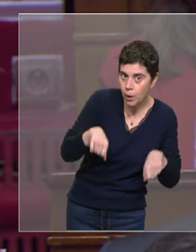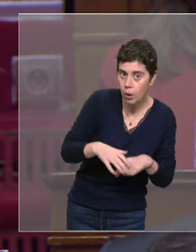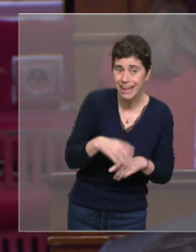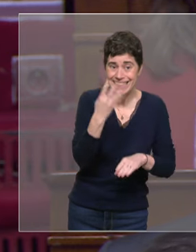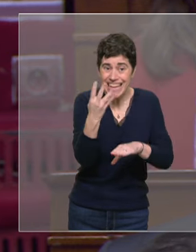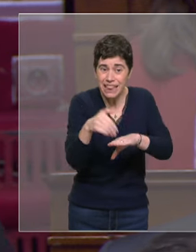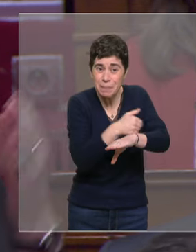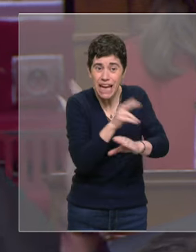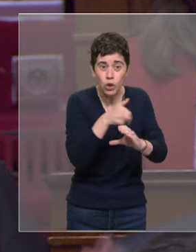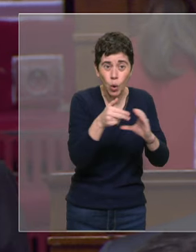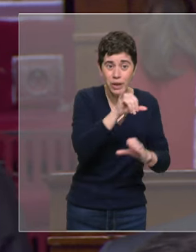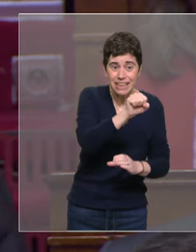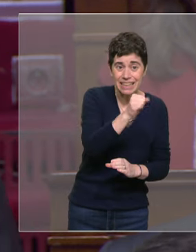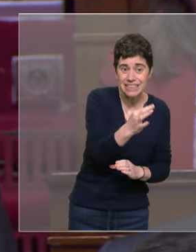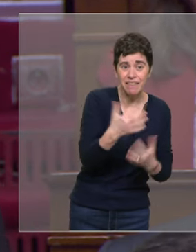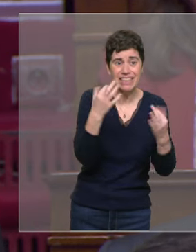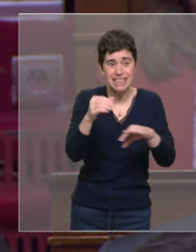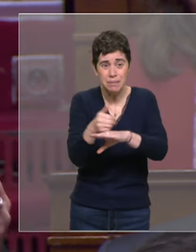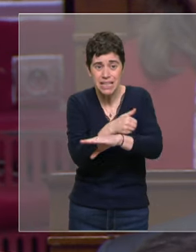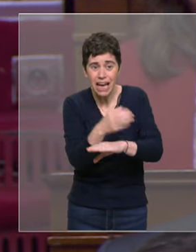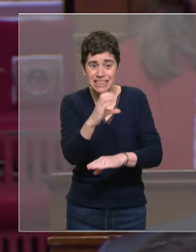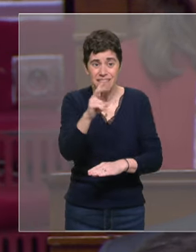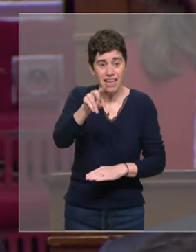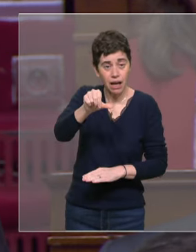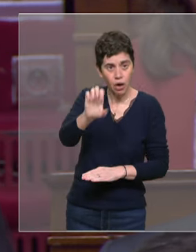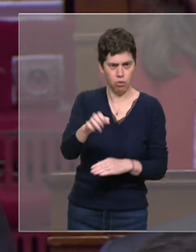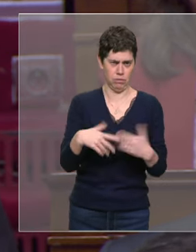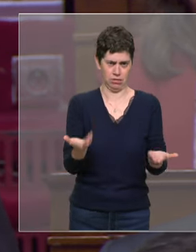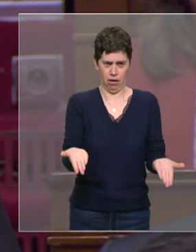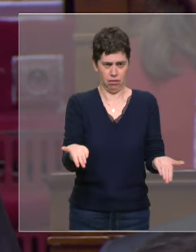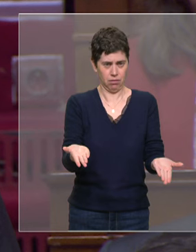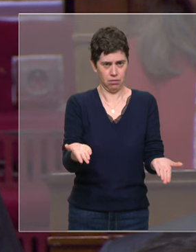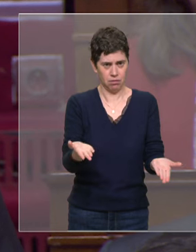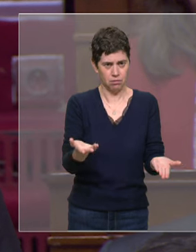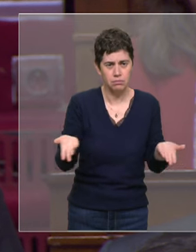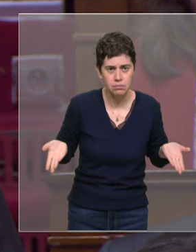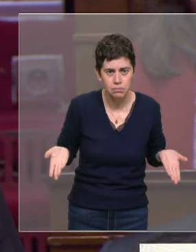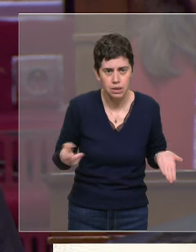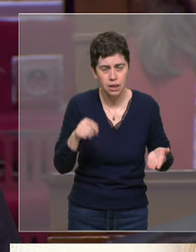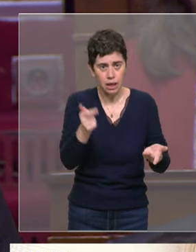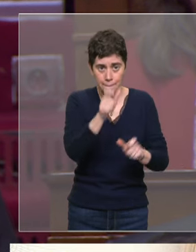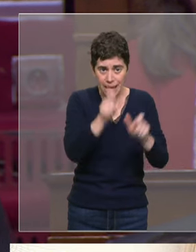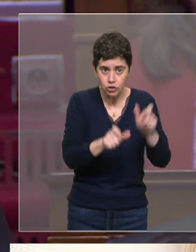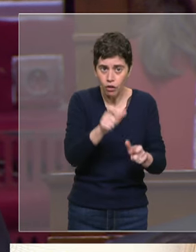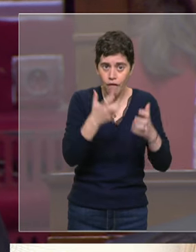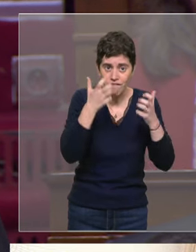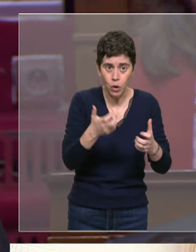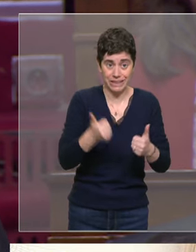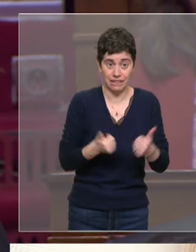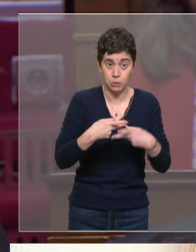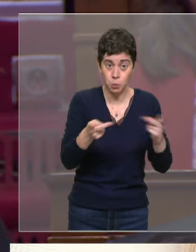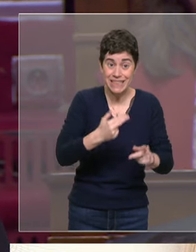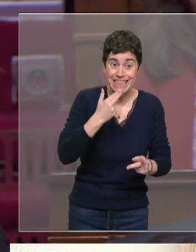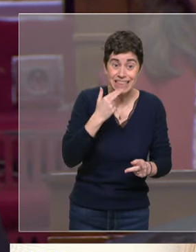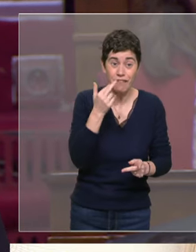milliards d'euros sur l'ISF, 10 milliards sur la CVAE. Les Françaises et les Français attendent des services publics de qualité sur l'ensemble du